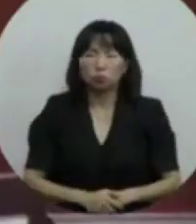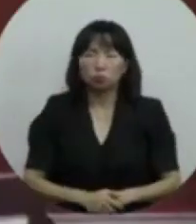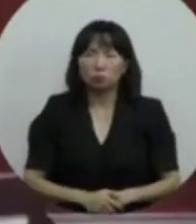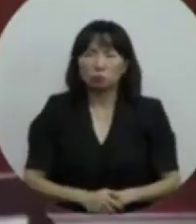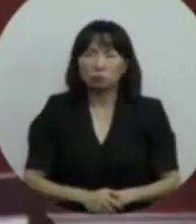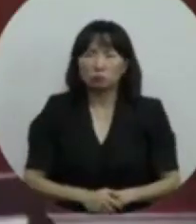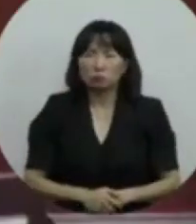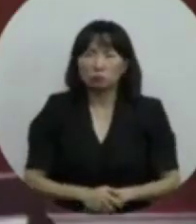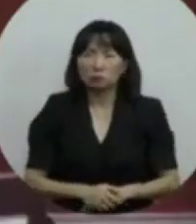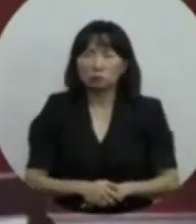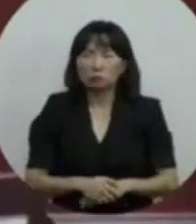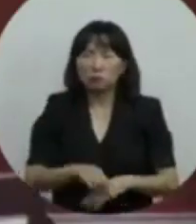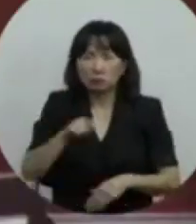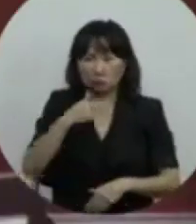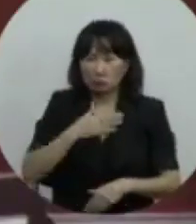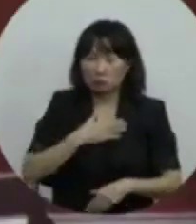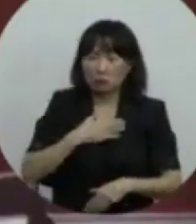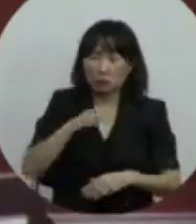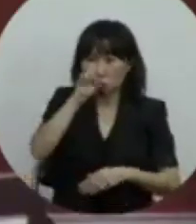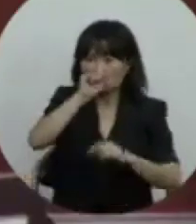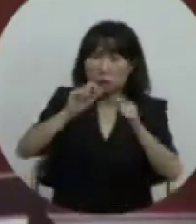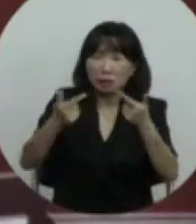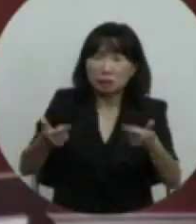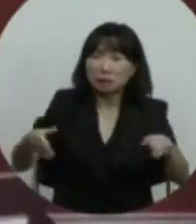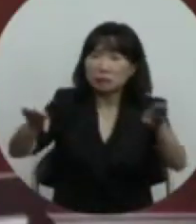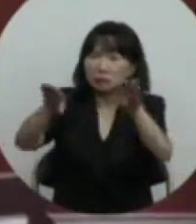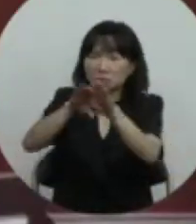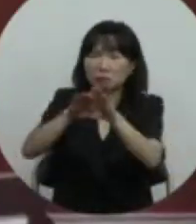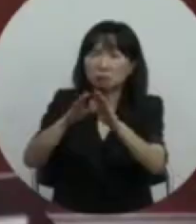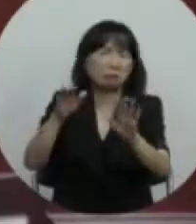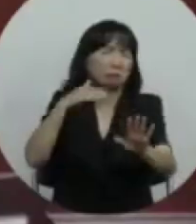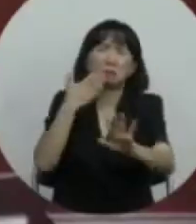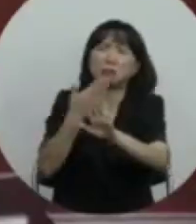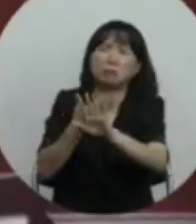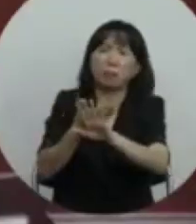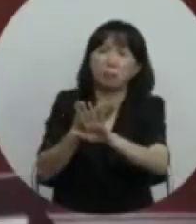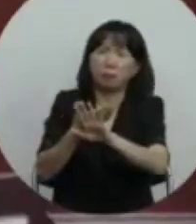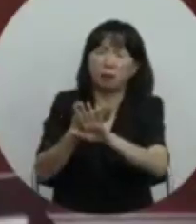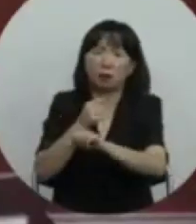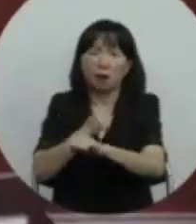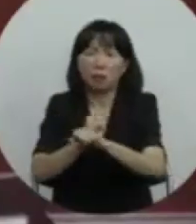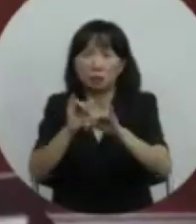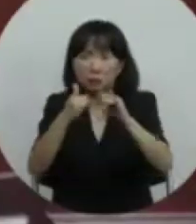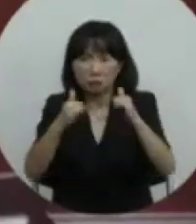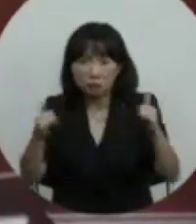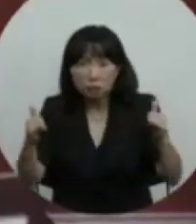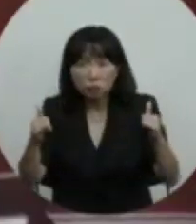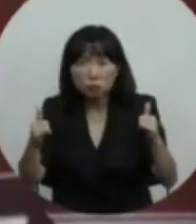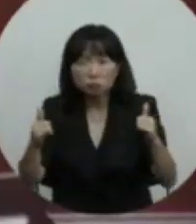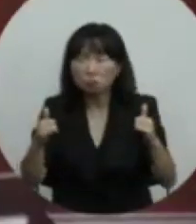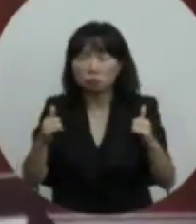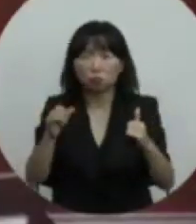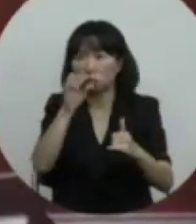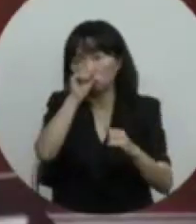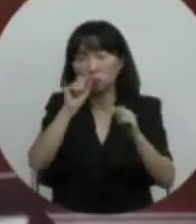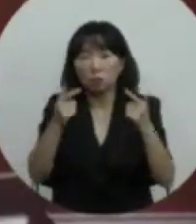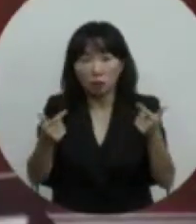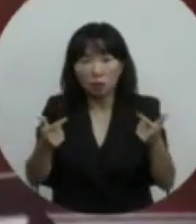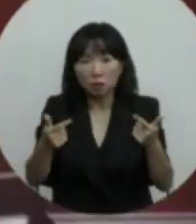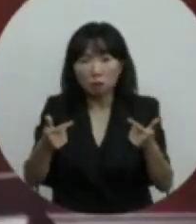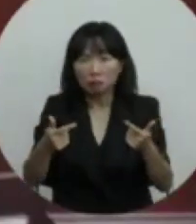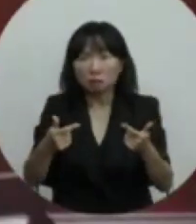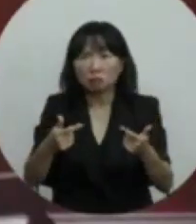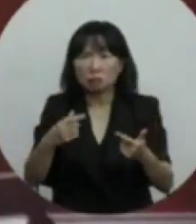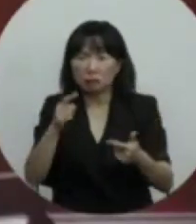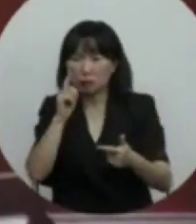혐오시설이 자신의 동네에 들어오는 것을 쌍수 들고 반기는 시민들은 없을 것입니다. 혐오시설이